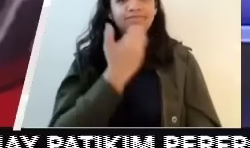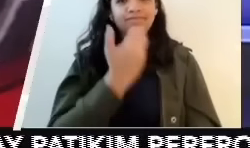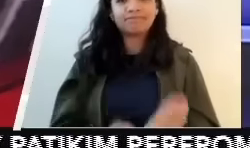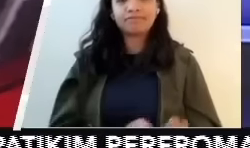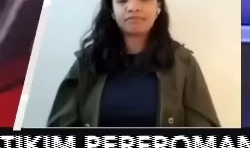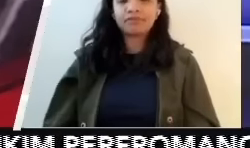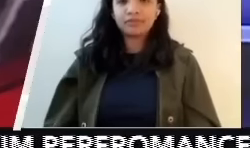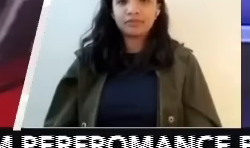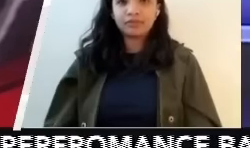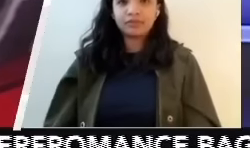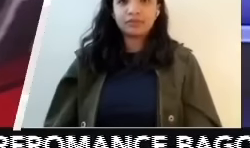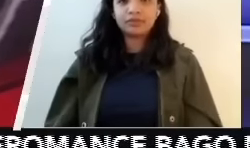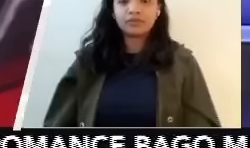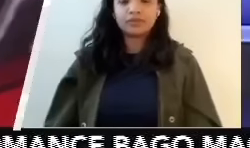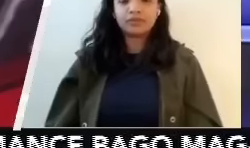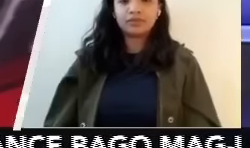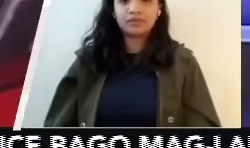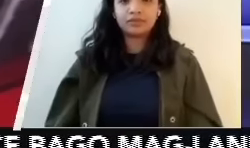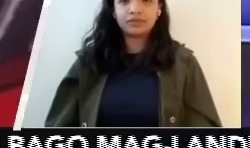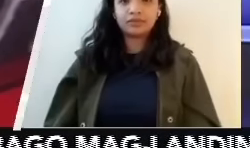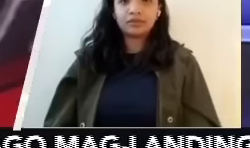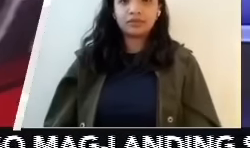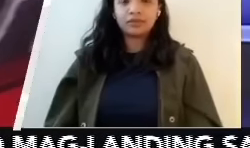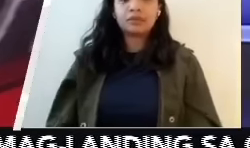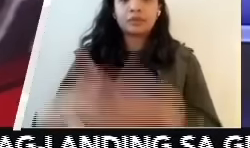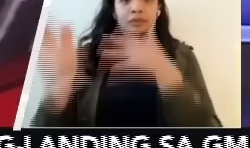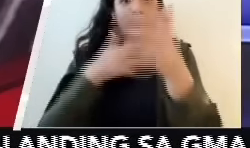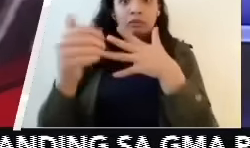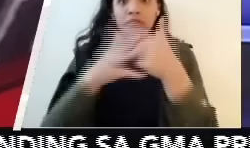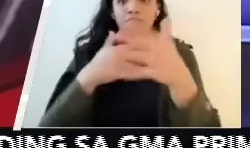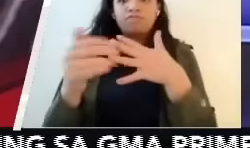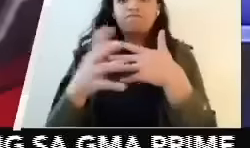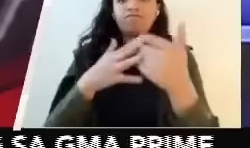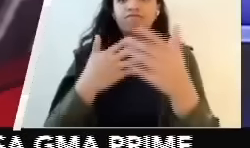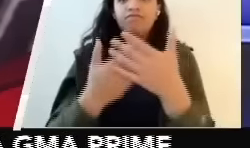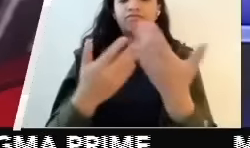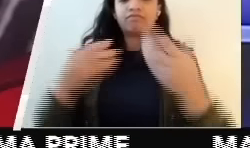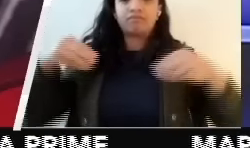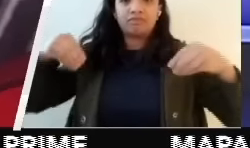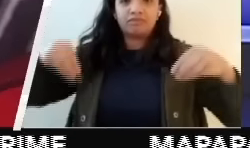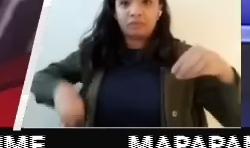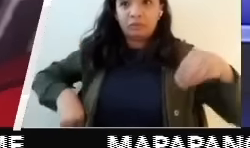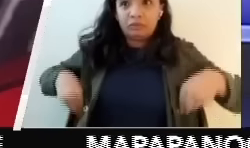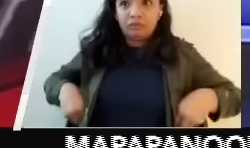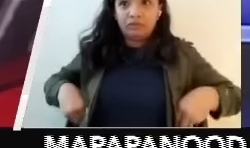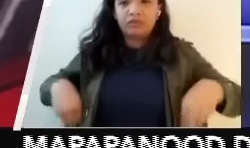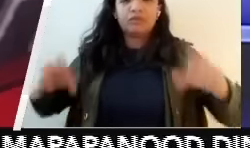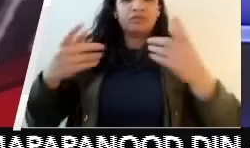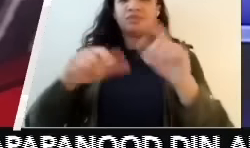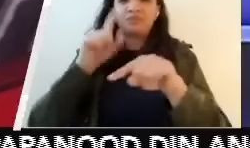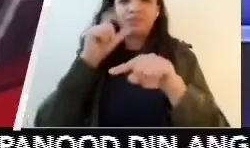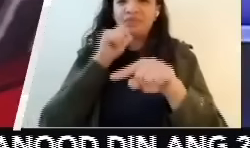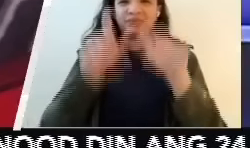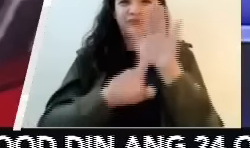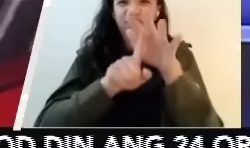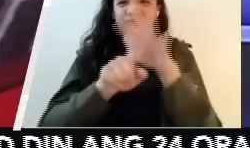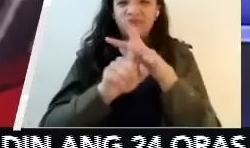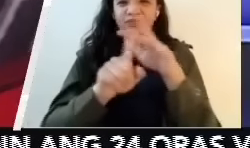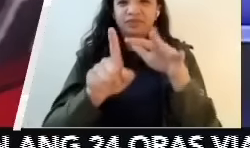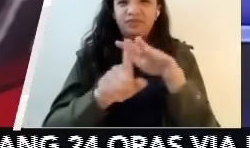Kahit siniksik sa pantalon, hindi nakalusot sa kapkap ng mga awtoridad. Ang tangkang pagpuslit ng umano'y droga ng isang babae sa isang kulungan sa